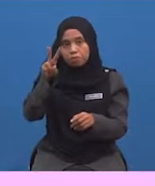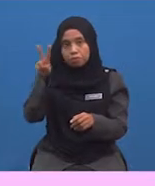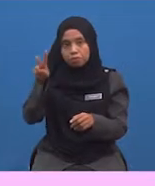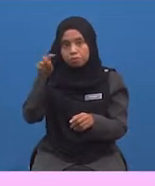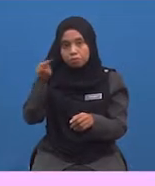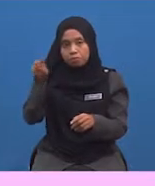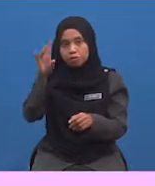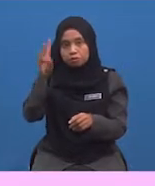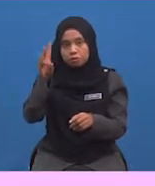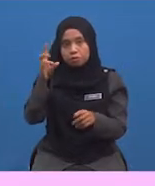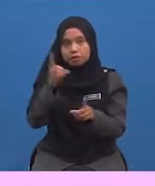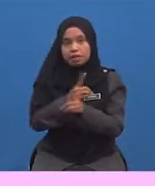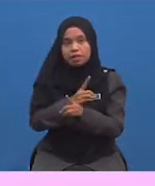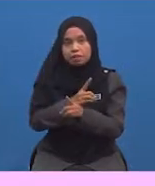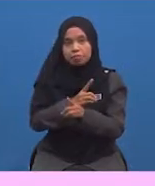nilai tersebut.